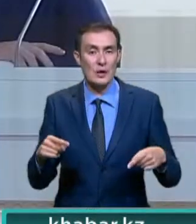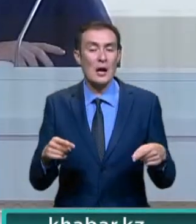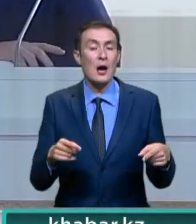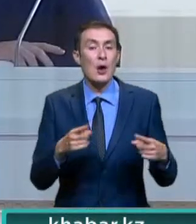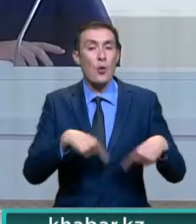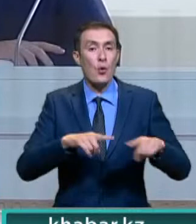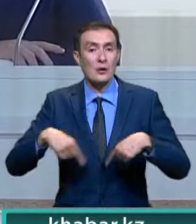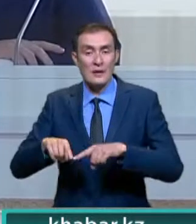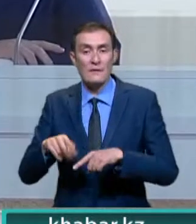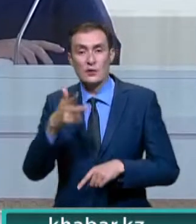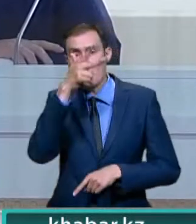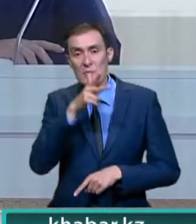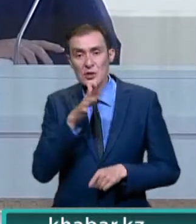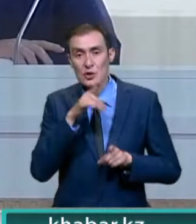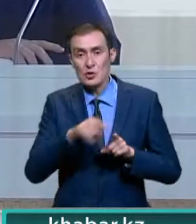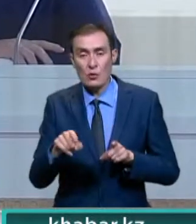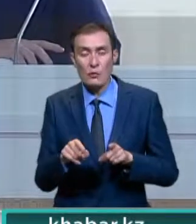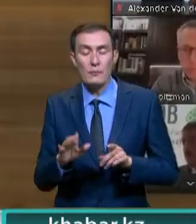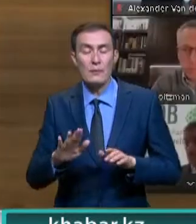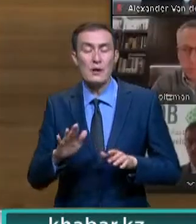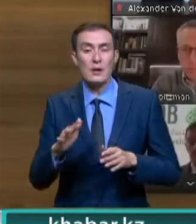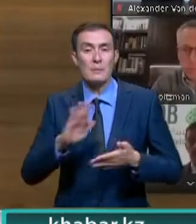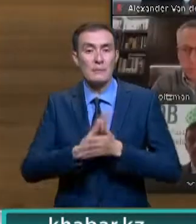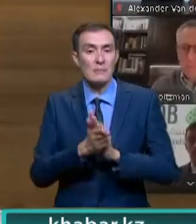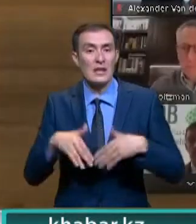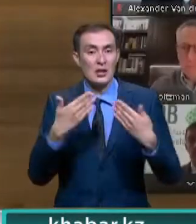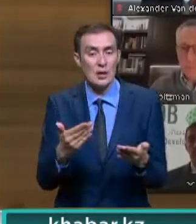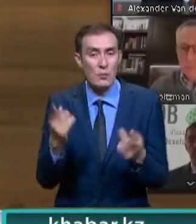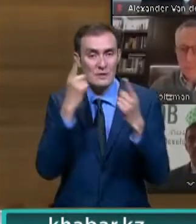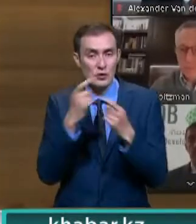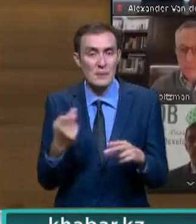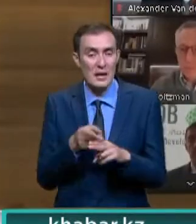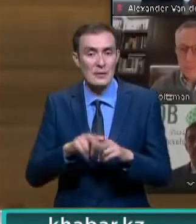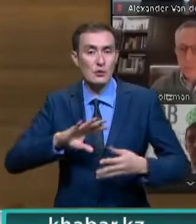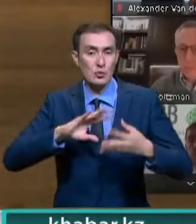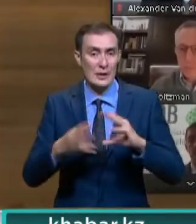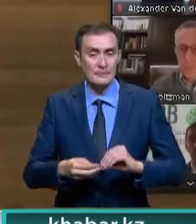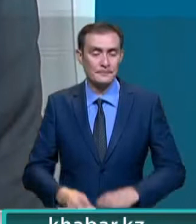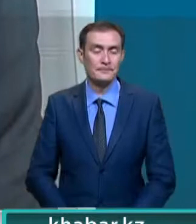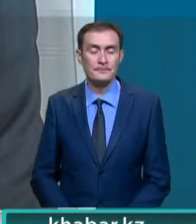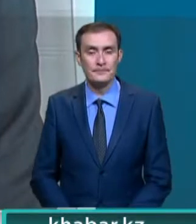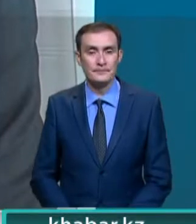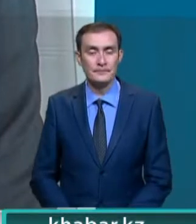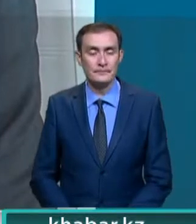заинтересованным органам в трехмесячный срок внести согласованные предложения по озвученным предложениям.